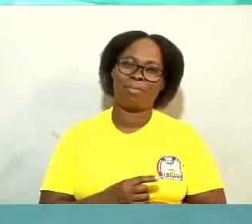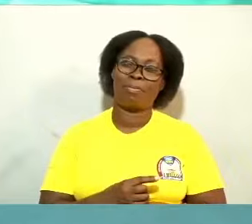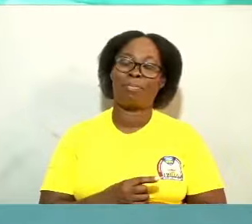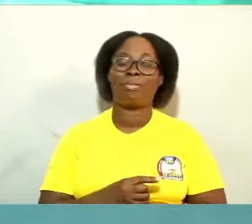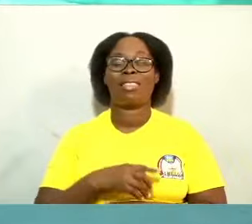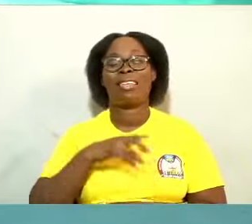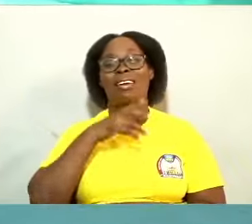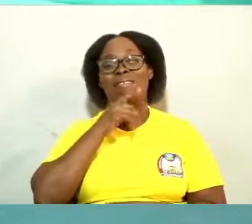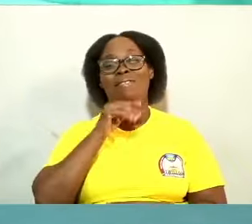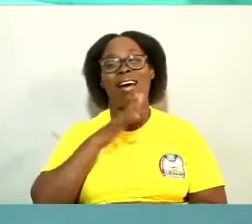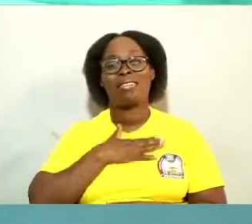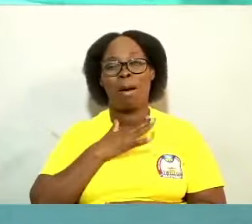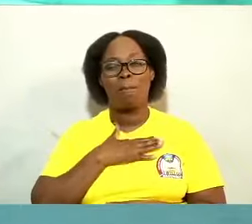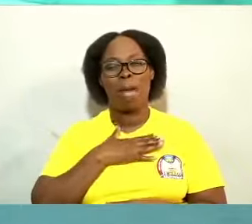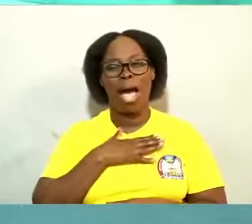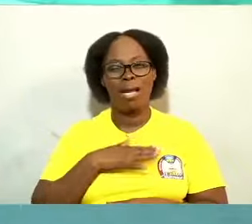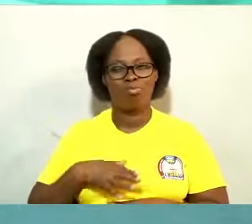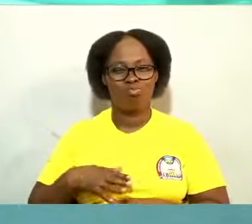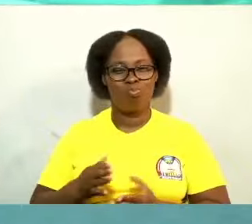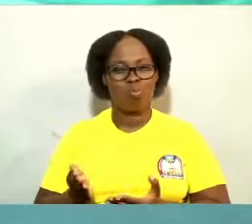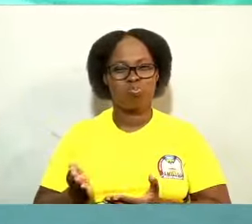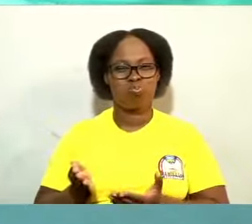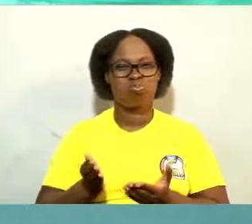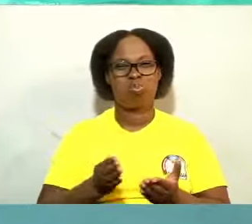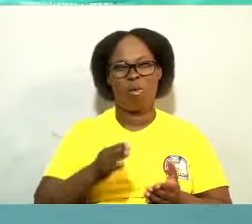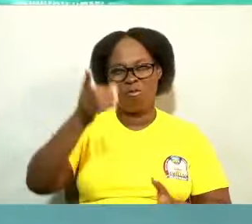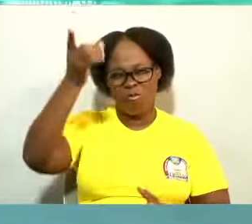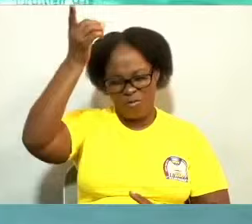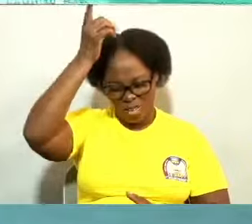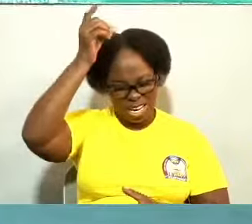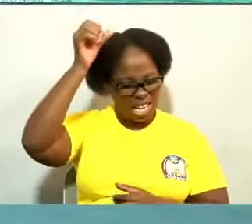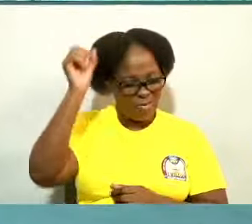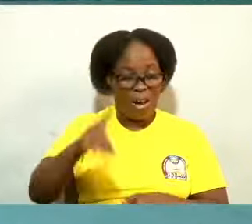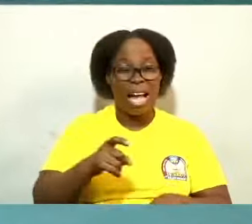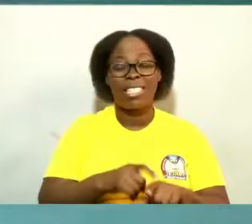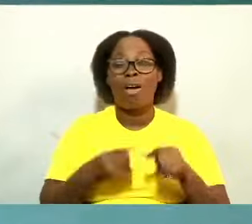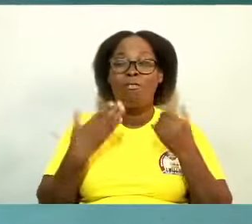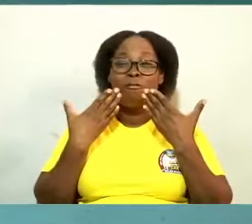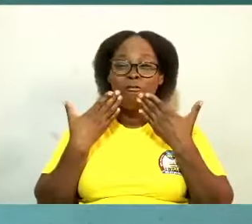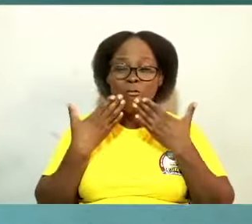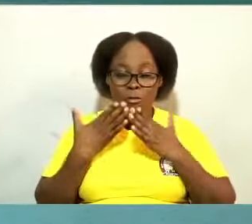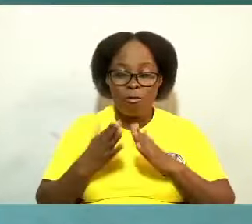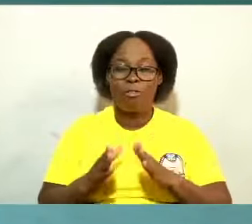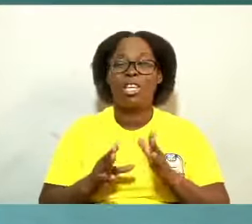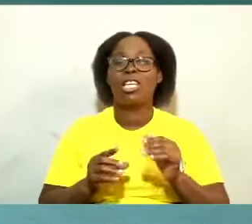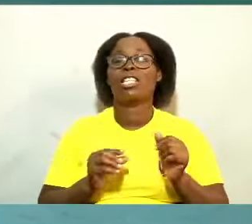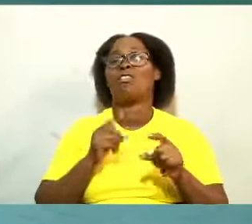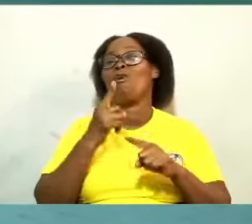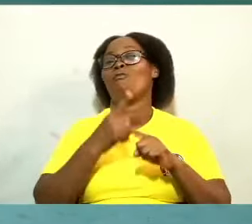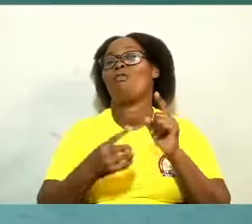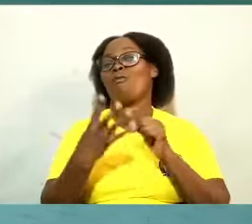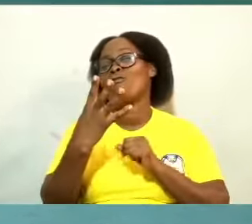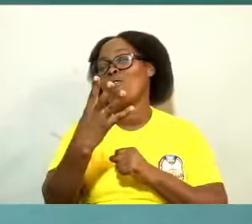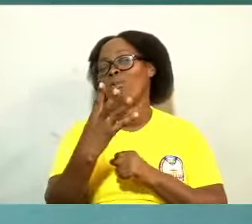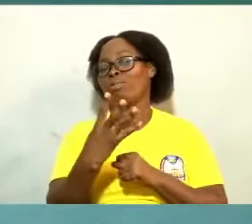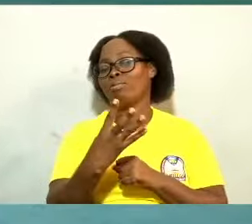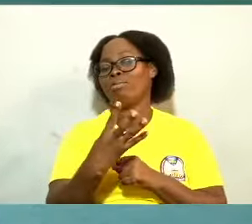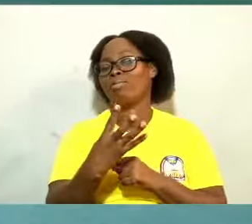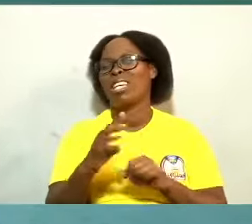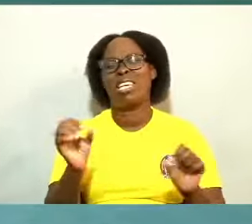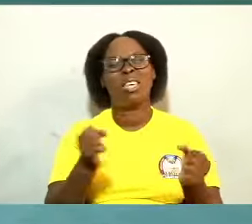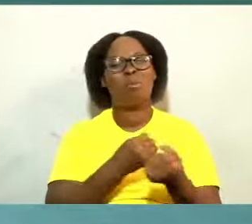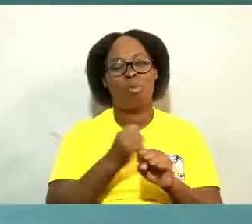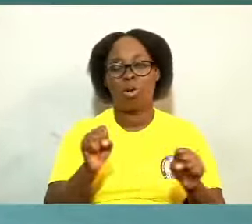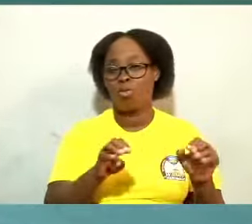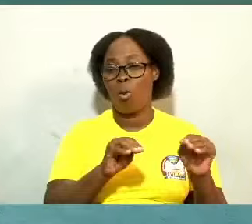baba alinipeleka kijijini mbali sana. Nimemaliza kidato cha 4, form 4, mbali kabisa ambako uwezi ukatoka.